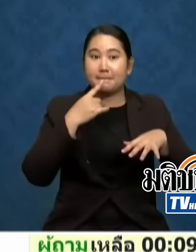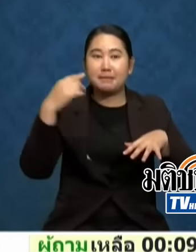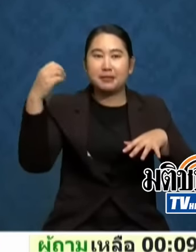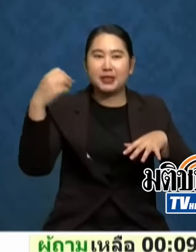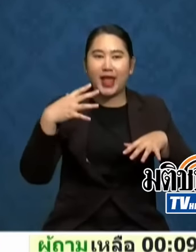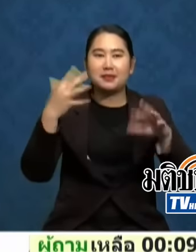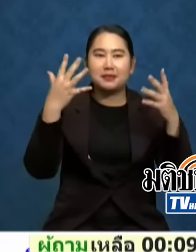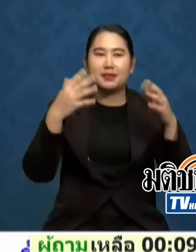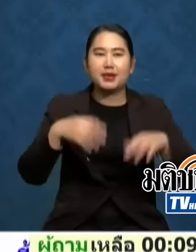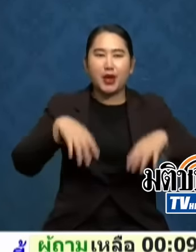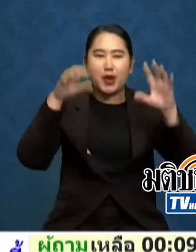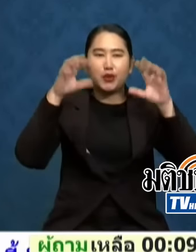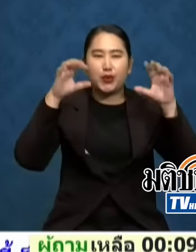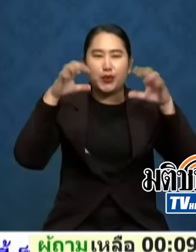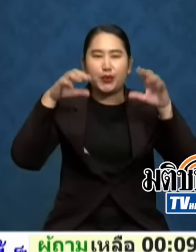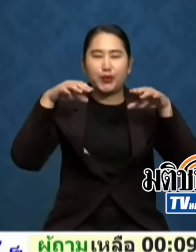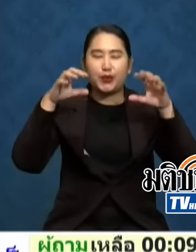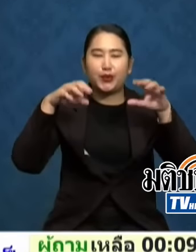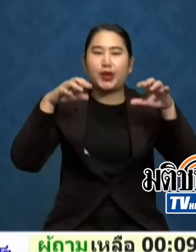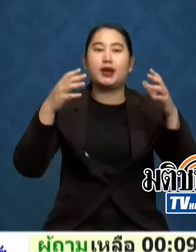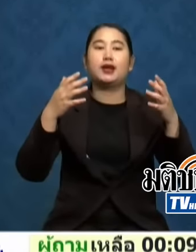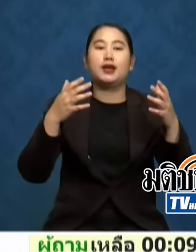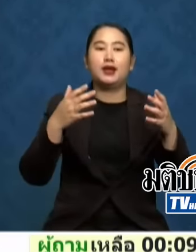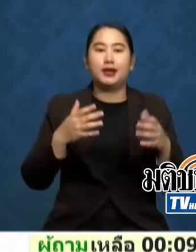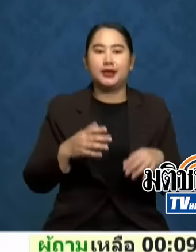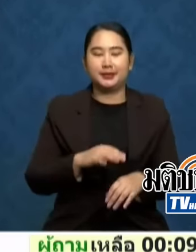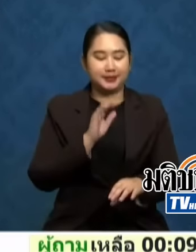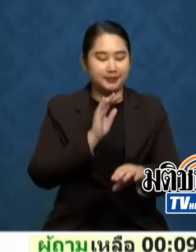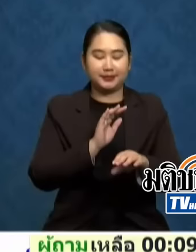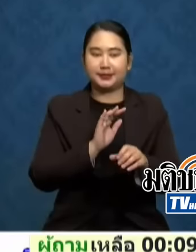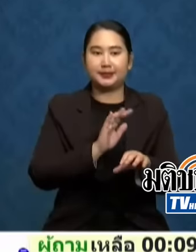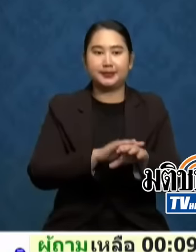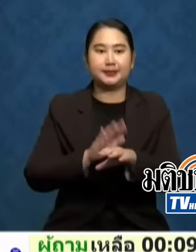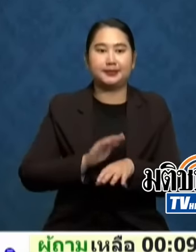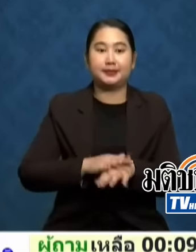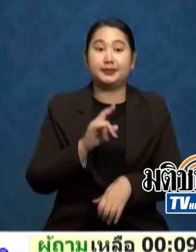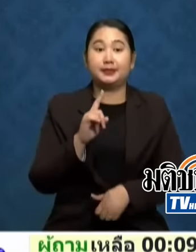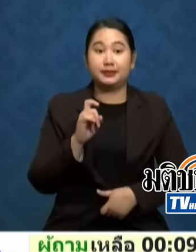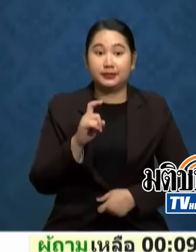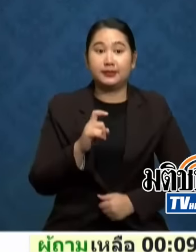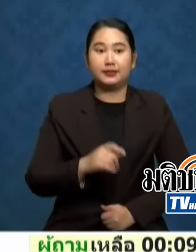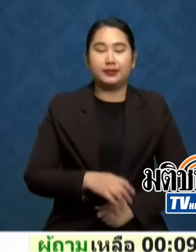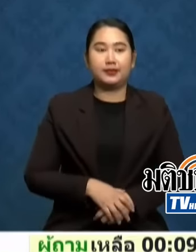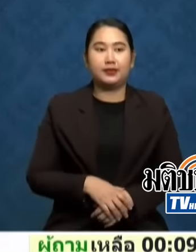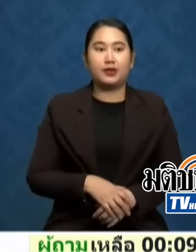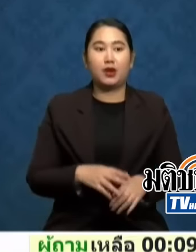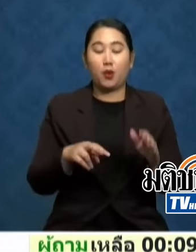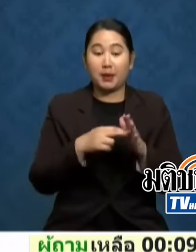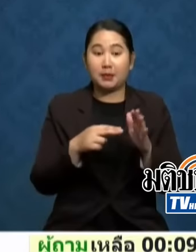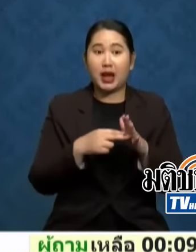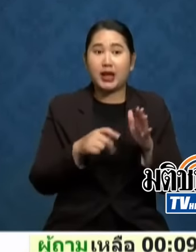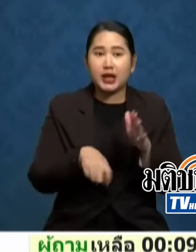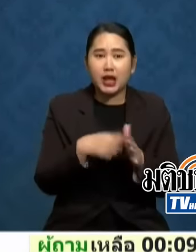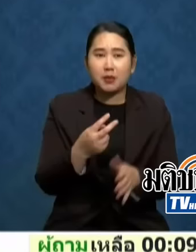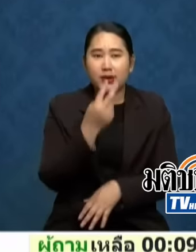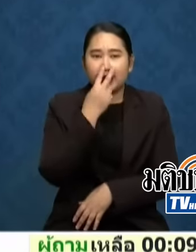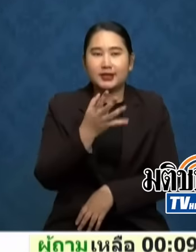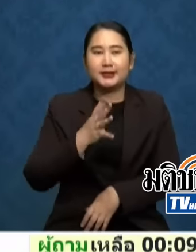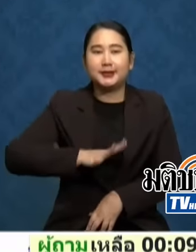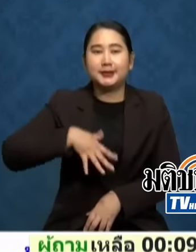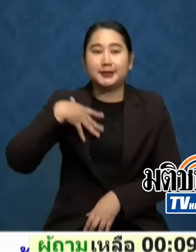ตกไม่มีพลังงานเพียงพอในการแจ้งเตือนท่านประธานคิดว่าประชาชนได้รับฟังเหตุผลแบบนี้แล้วเขาจะรู้สึ